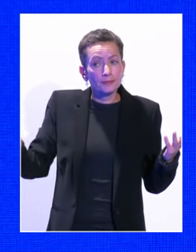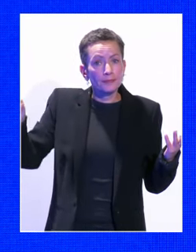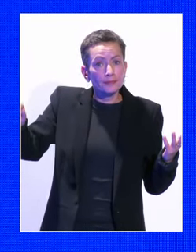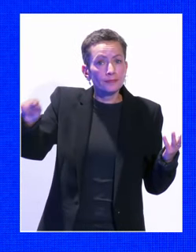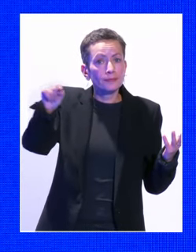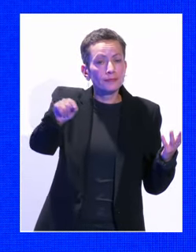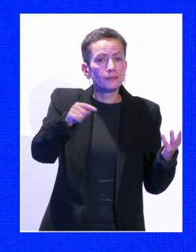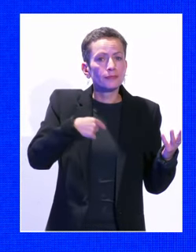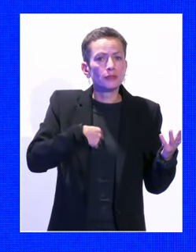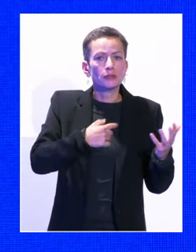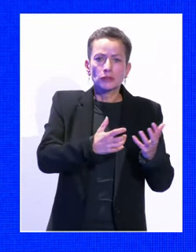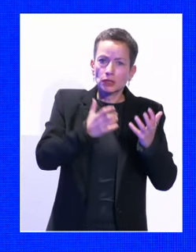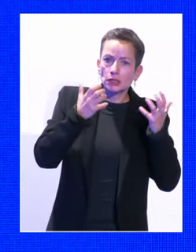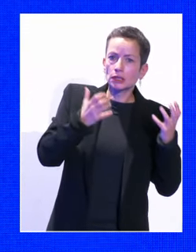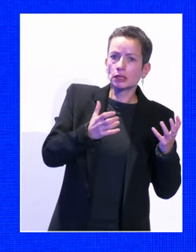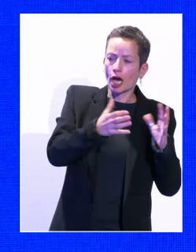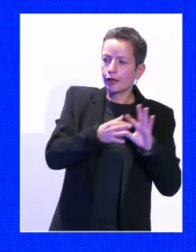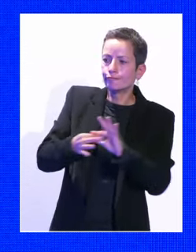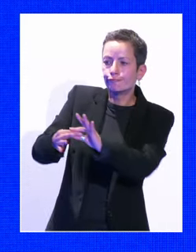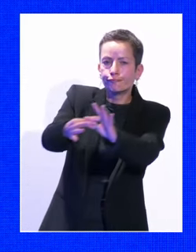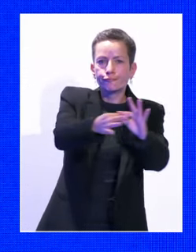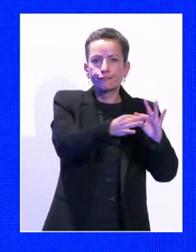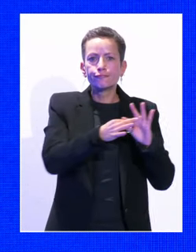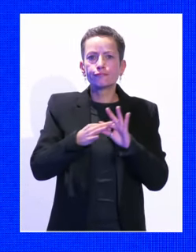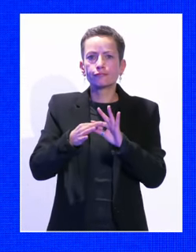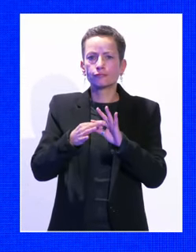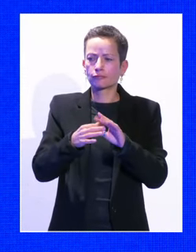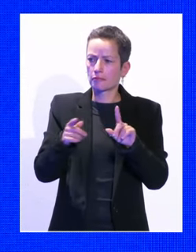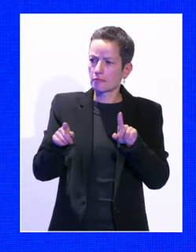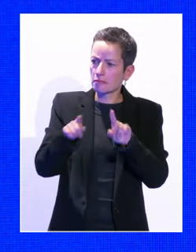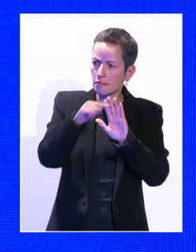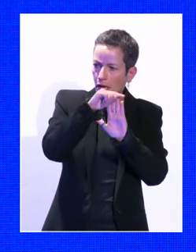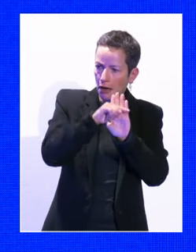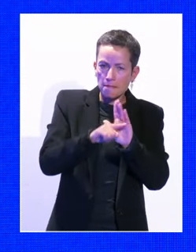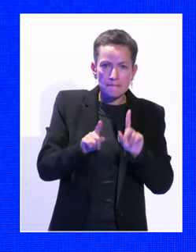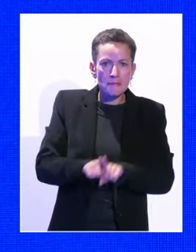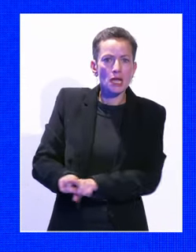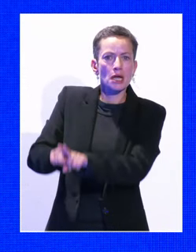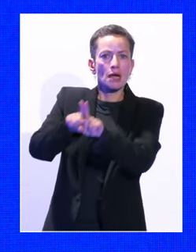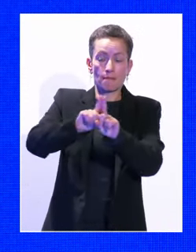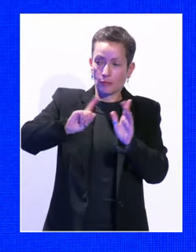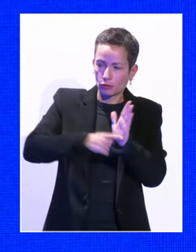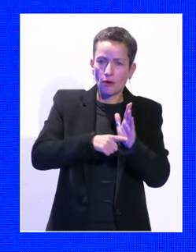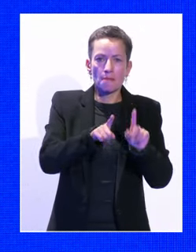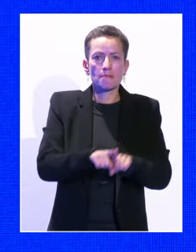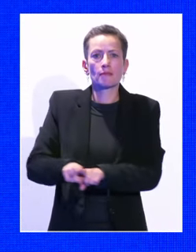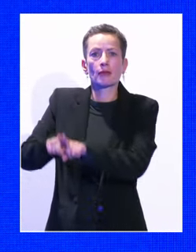cette volonté de coopération en trouvant les mêmes règles pour les mêmes droits.